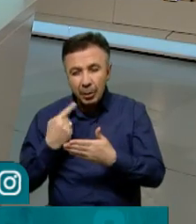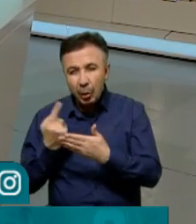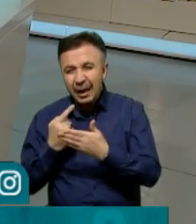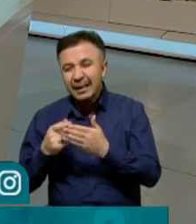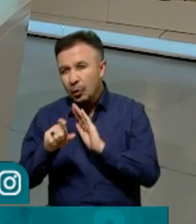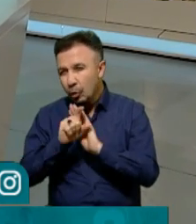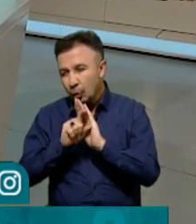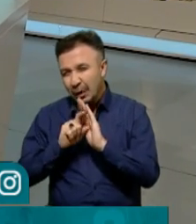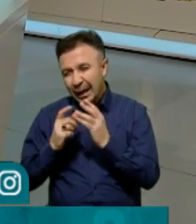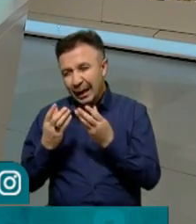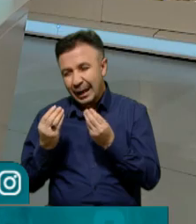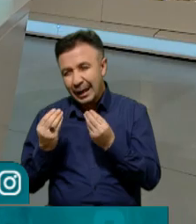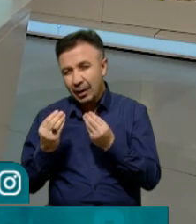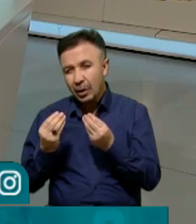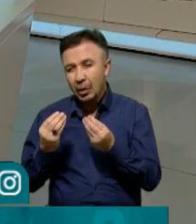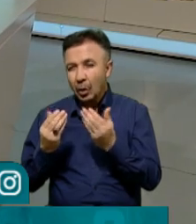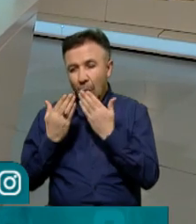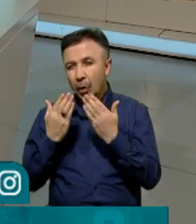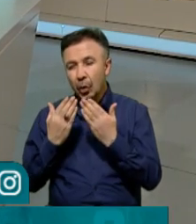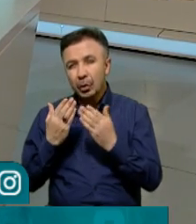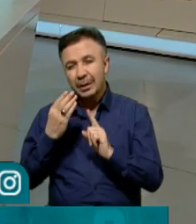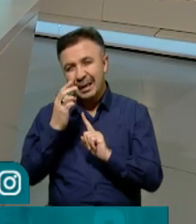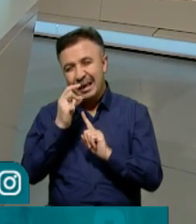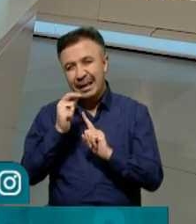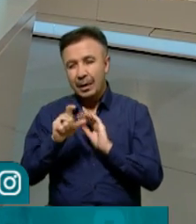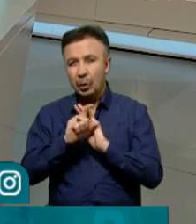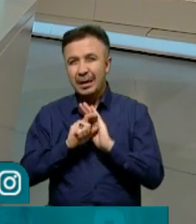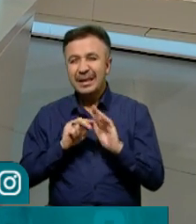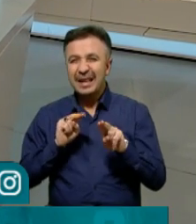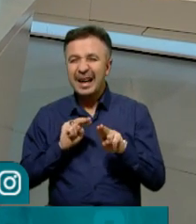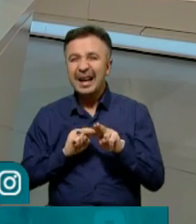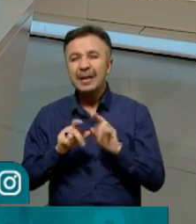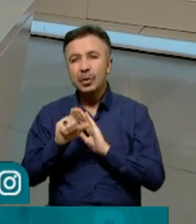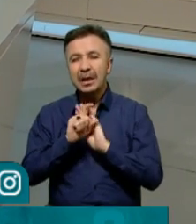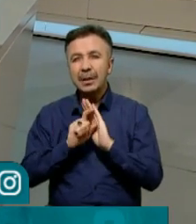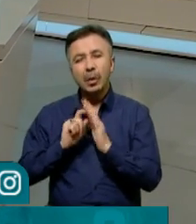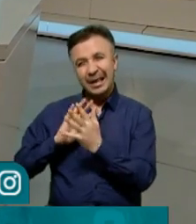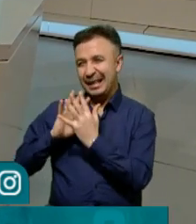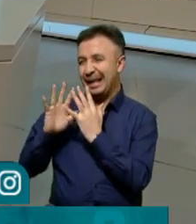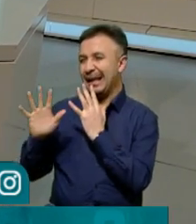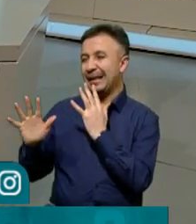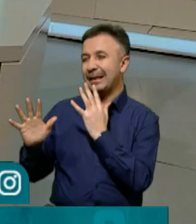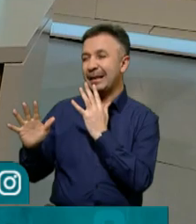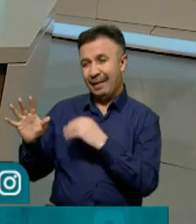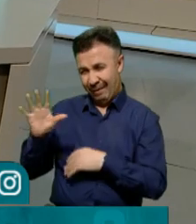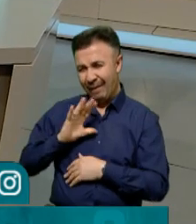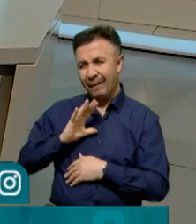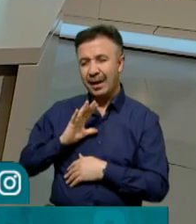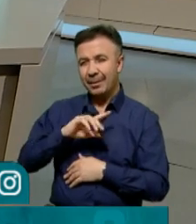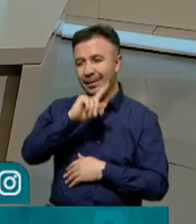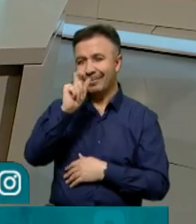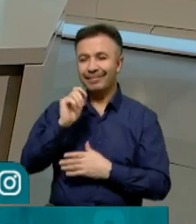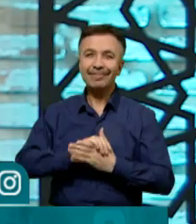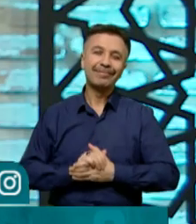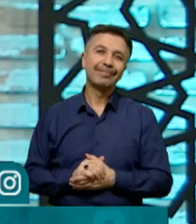okuyoruz. Mesela İnşirah Suresi. Kadir Suresi gibi. Onların da sırası oluyor mu? Onu öğrenmek istiyorum efendim. Peki